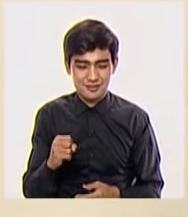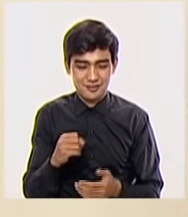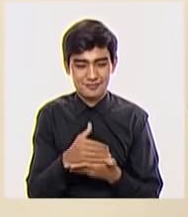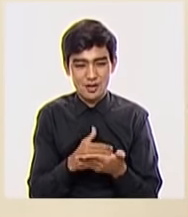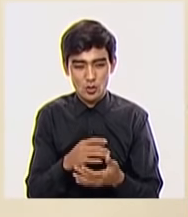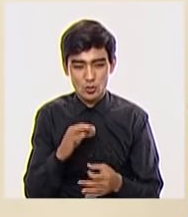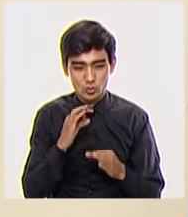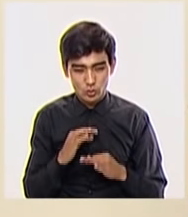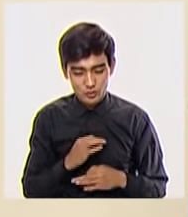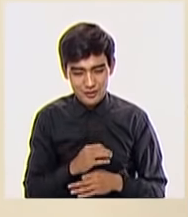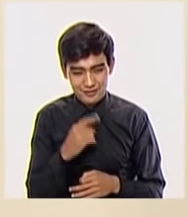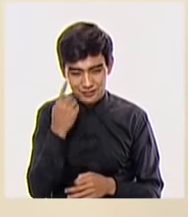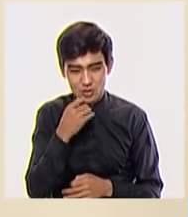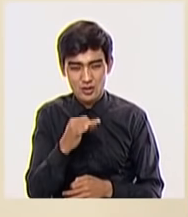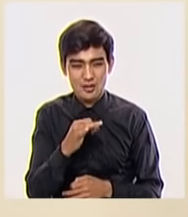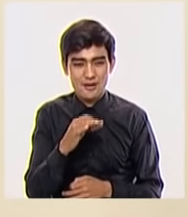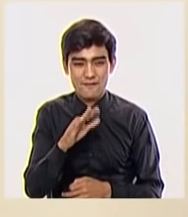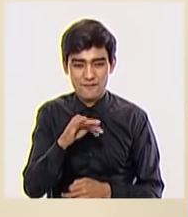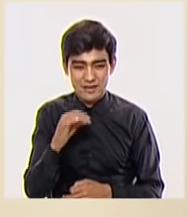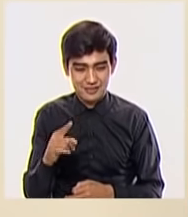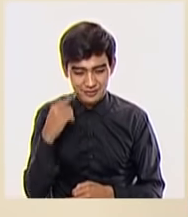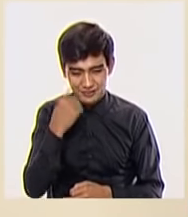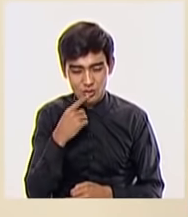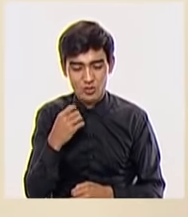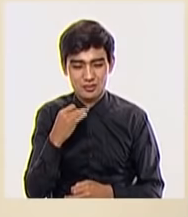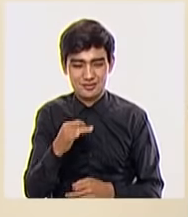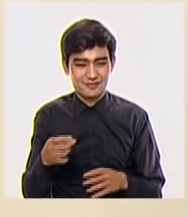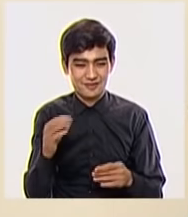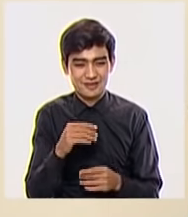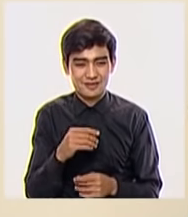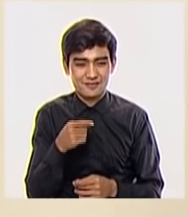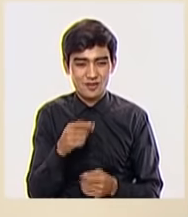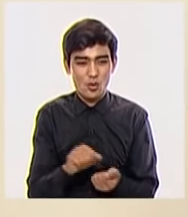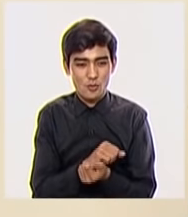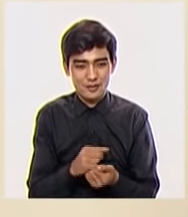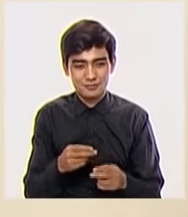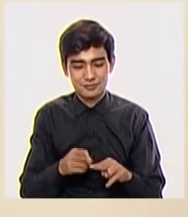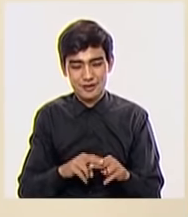Вот. И я надеюсь, что мы будем интегрированы также с цифровыми